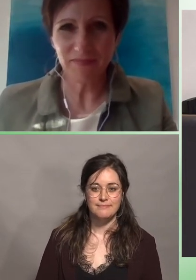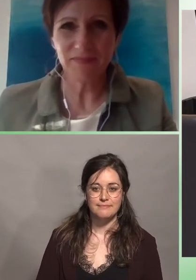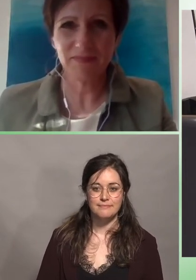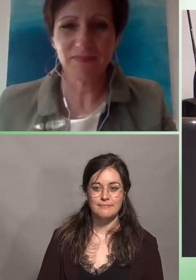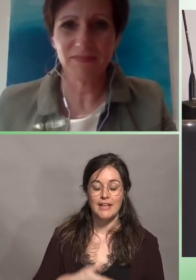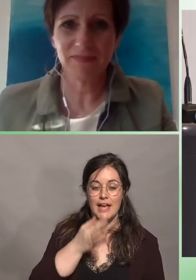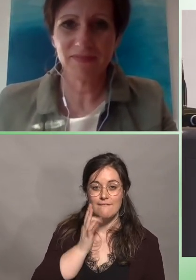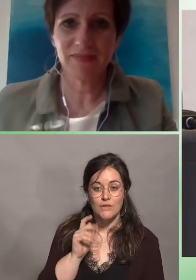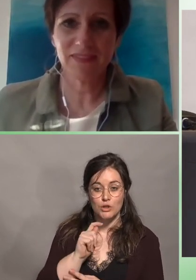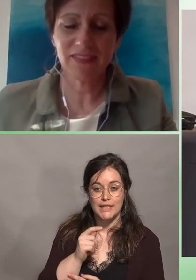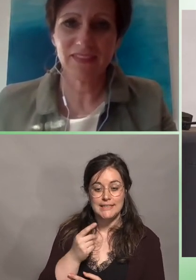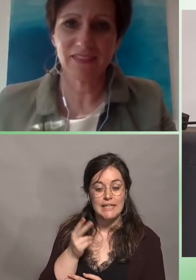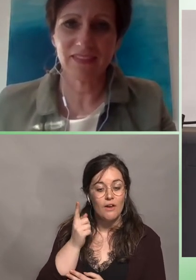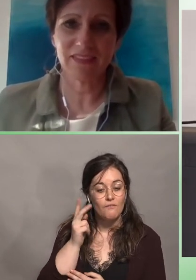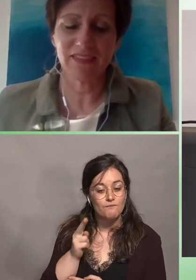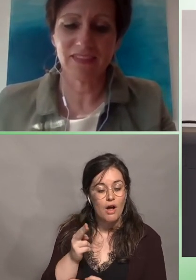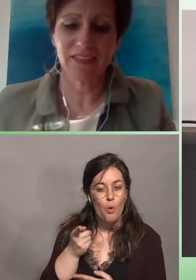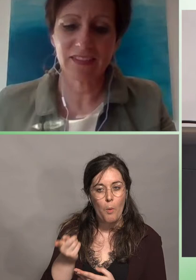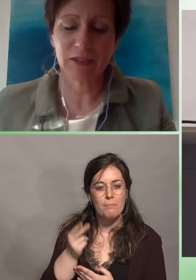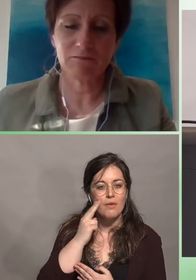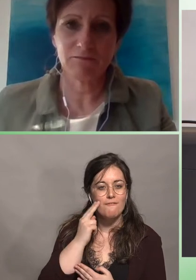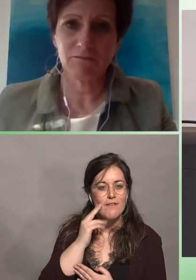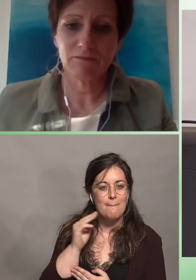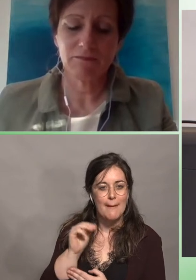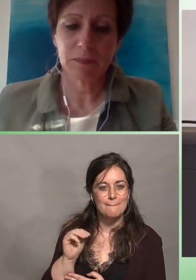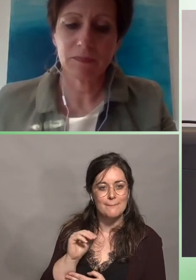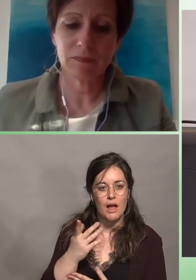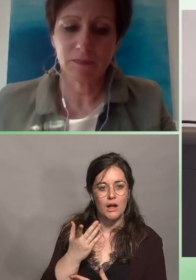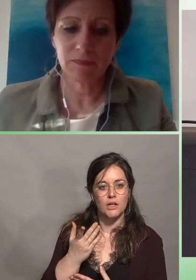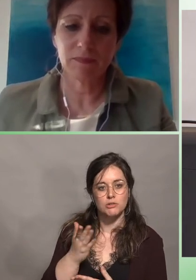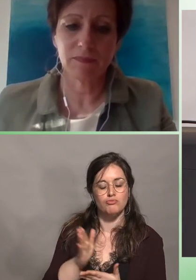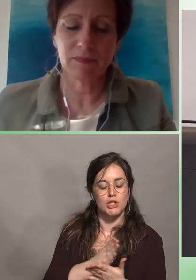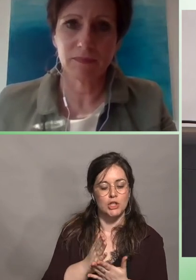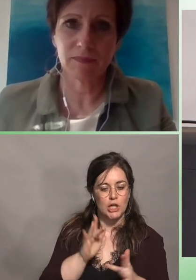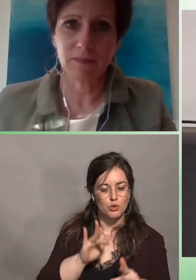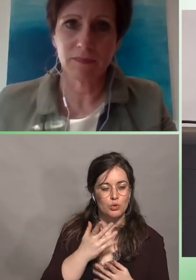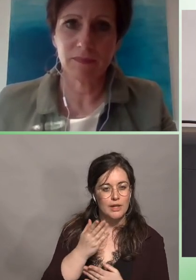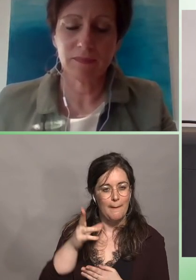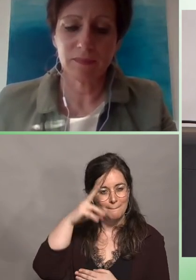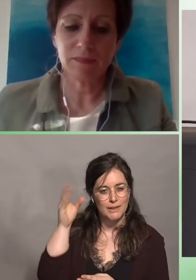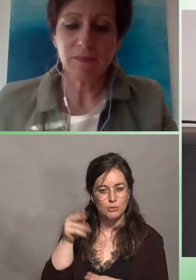Gerlinde Tröstl, weshalb hat sich in die Markas GmbH dafür entschieden, Menschen mit Behinderung eine Chance zu geben?